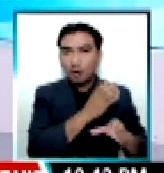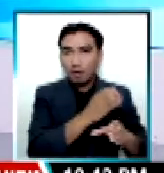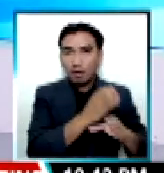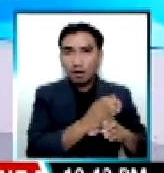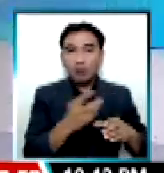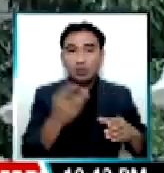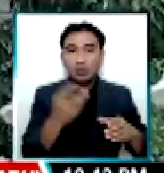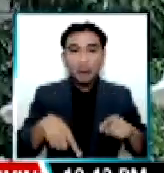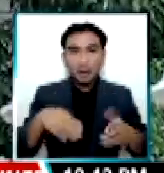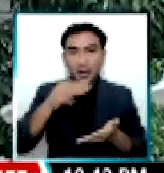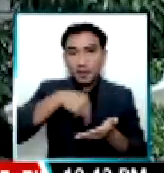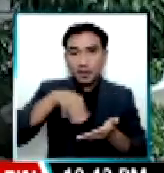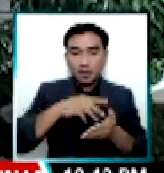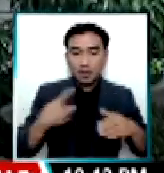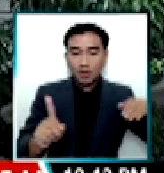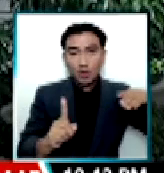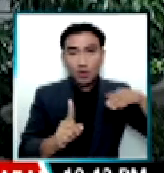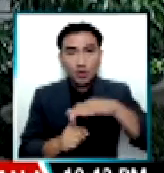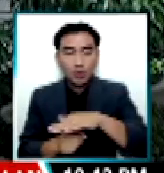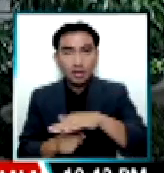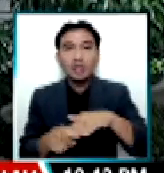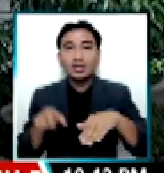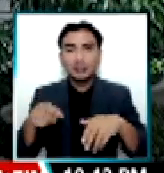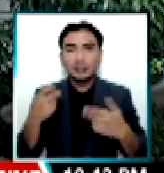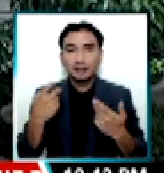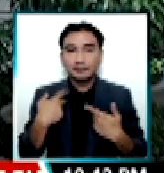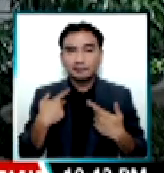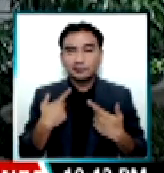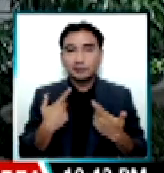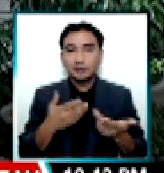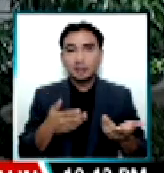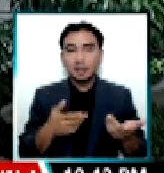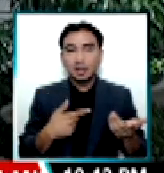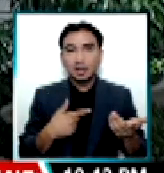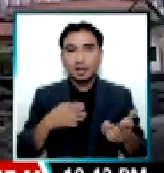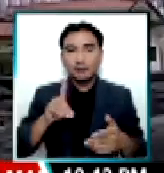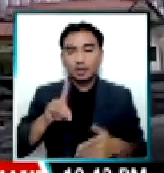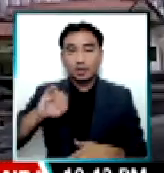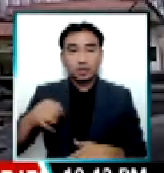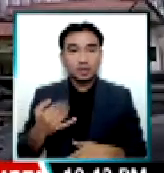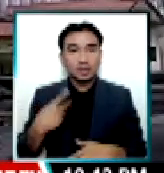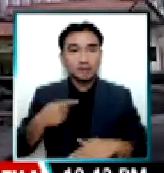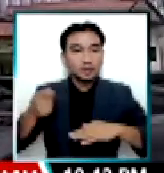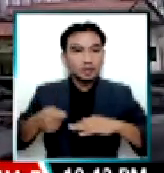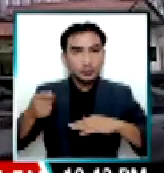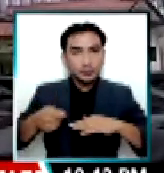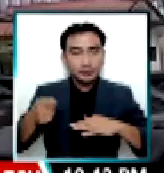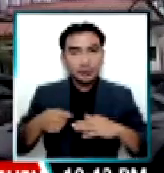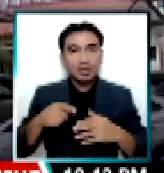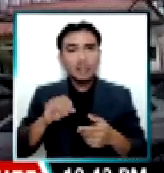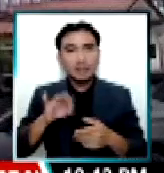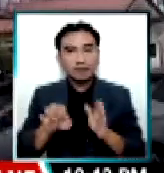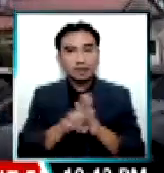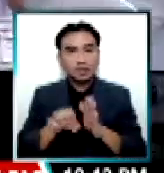Mandaluyong. Sa ilalim ng lookout bulletin, ia-alerto ang Office of the Secretary of Justice at Prosecutor General kapag tinangka niyang umalis ng